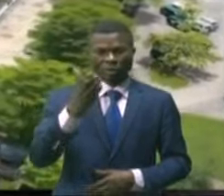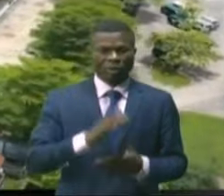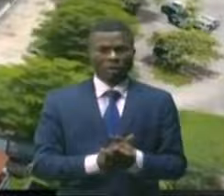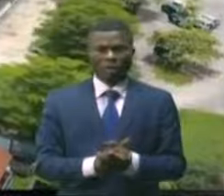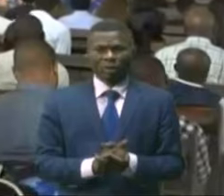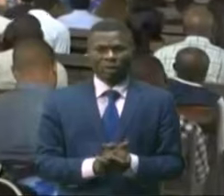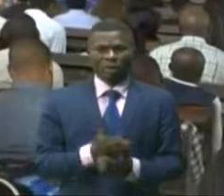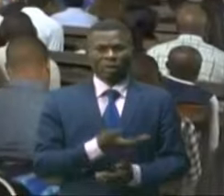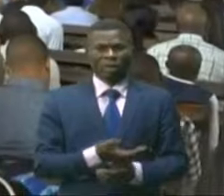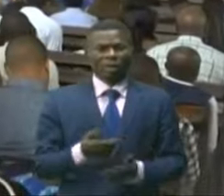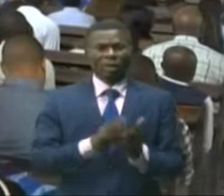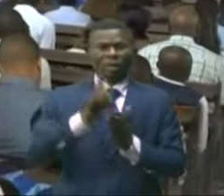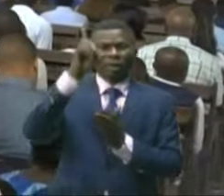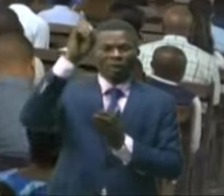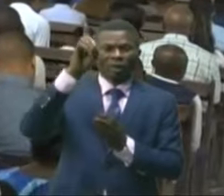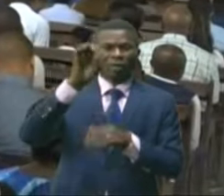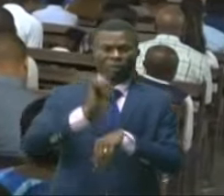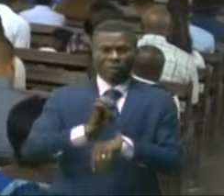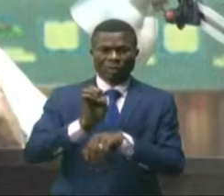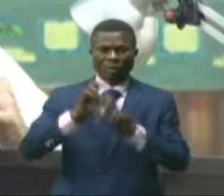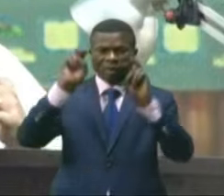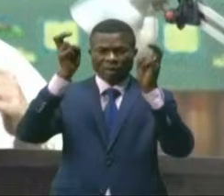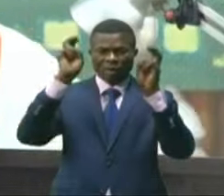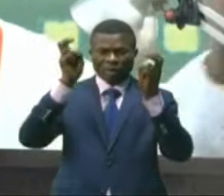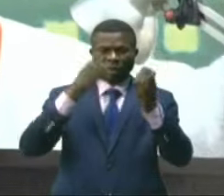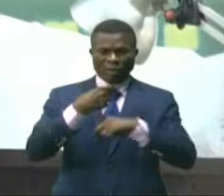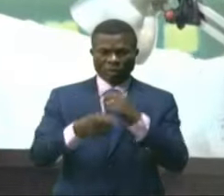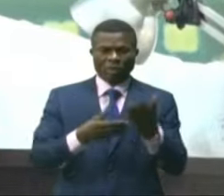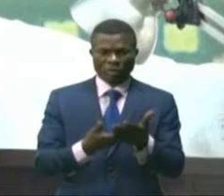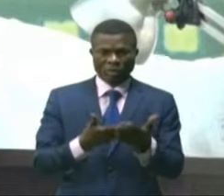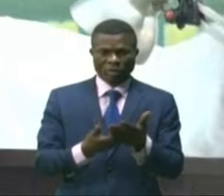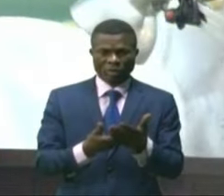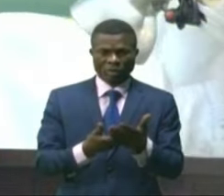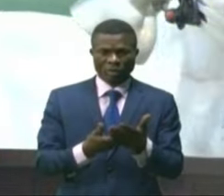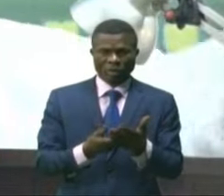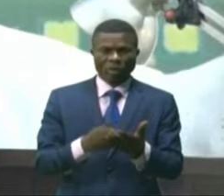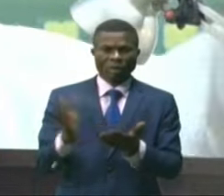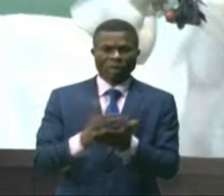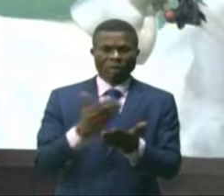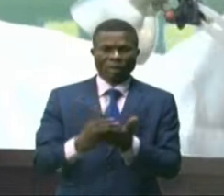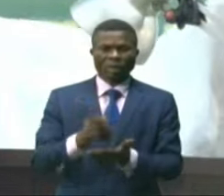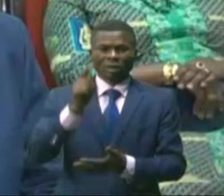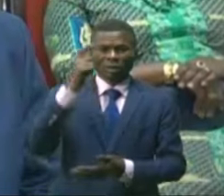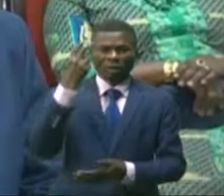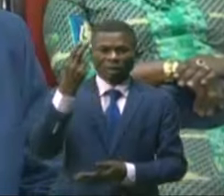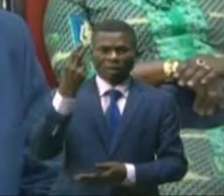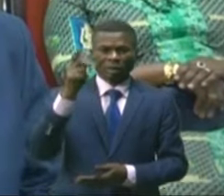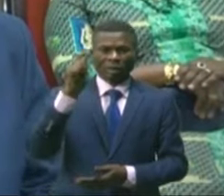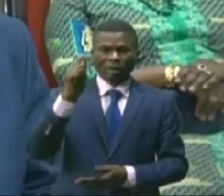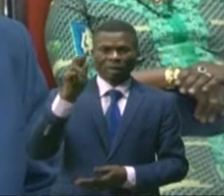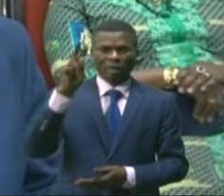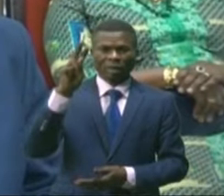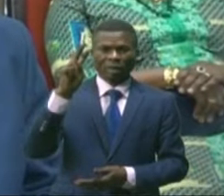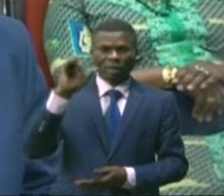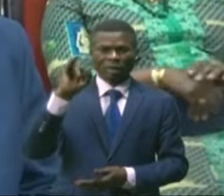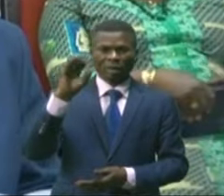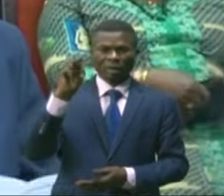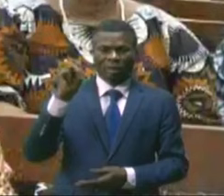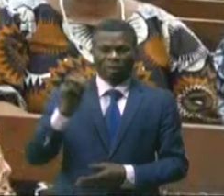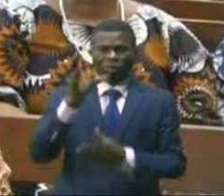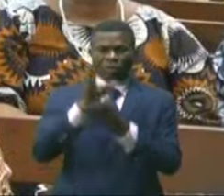L'enlèvement de l'église est le thème exploité par l'orateur du jour, tiré du livre de 2 Timothée 3, versets 1 à